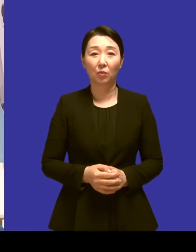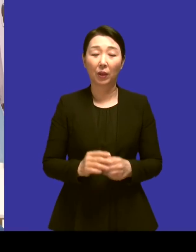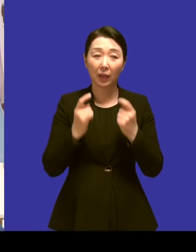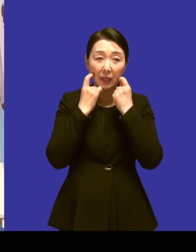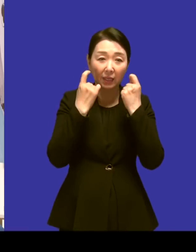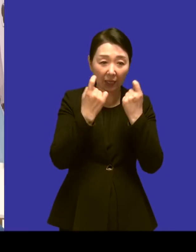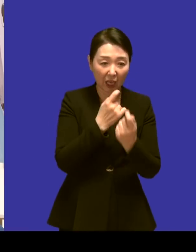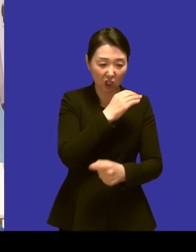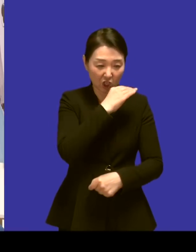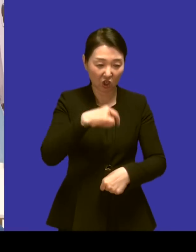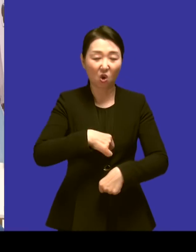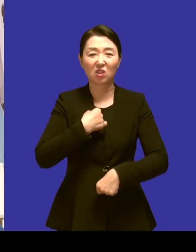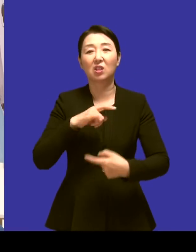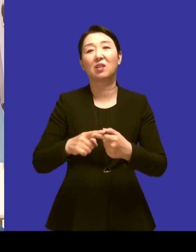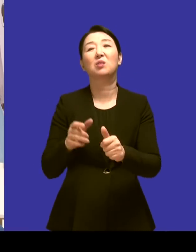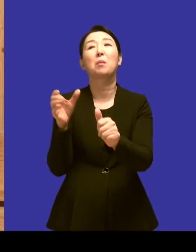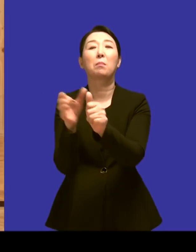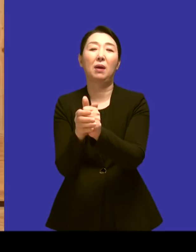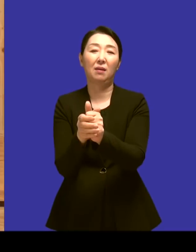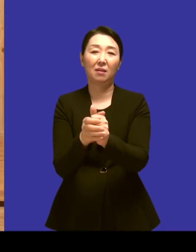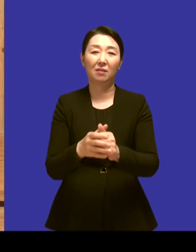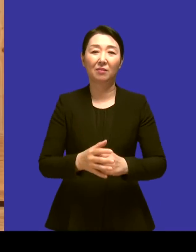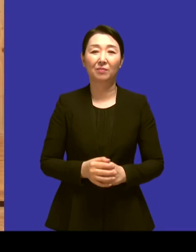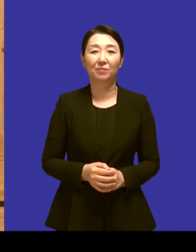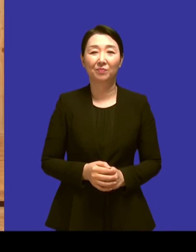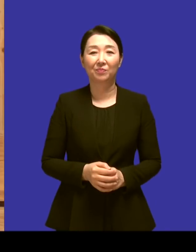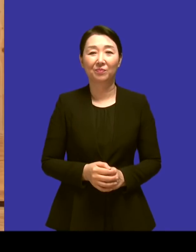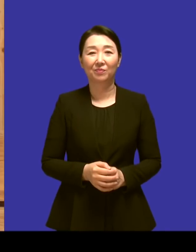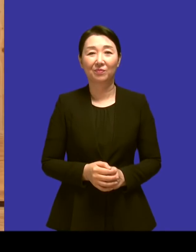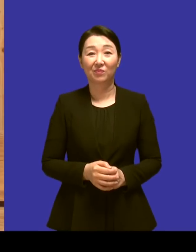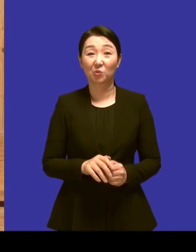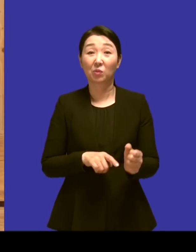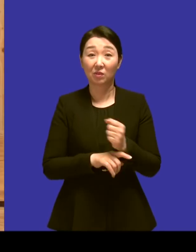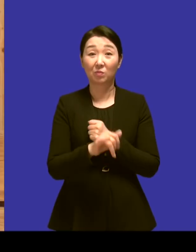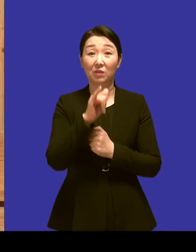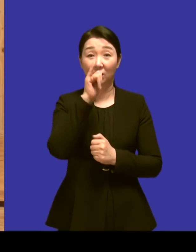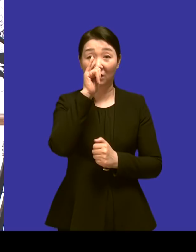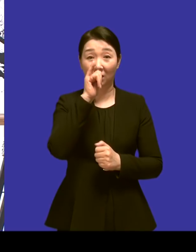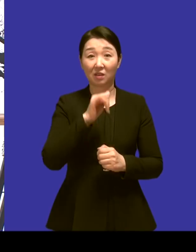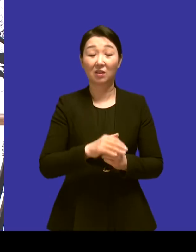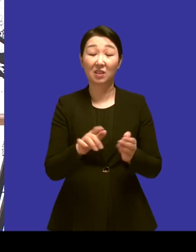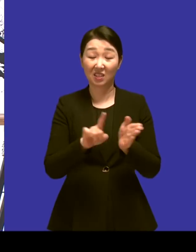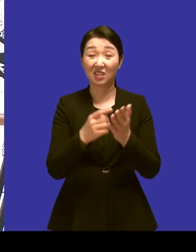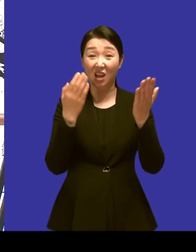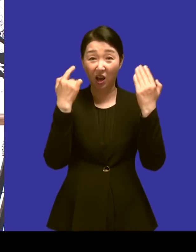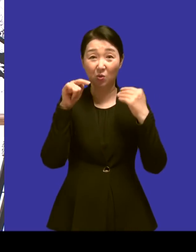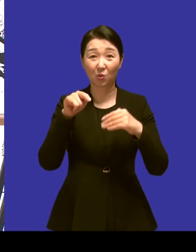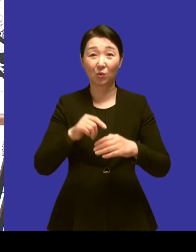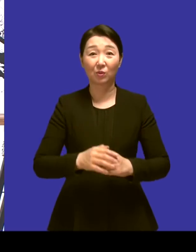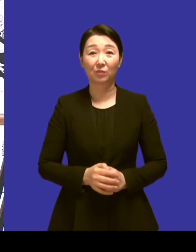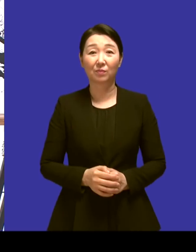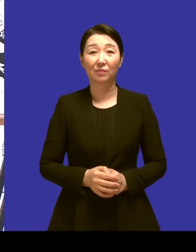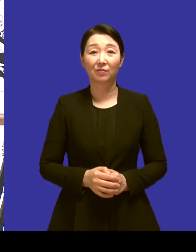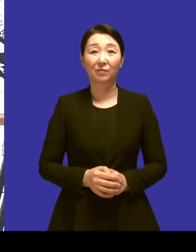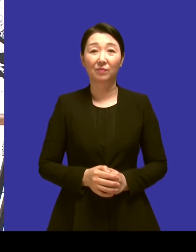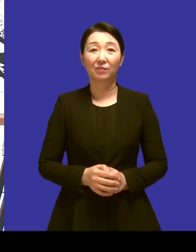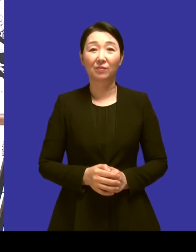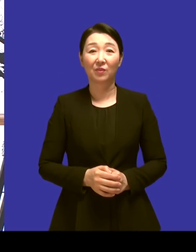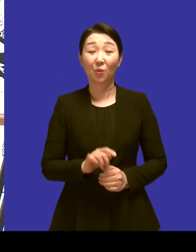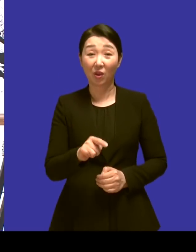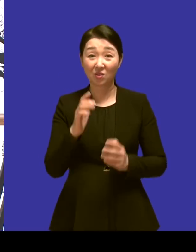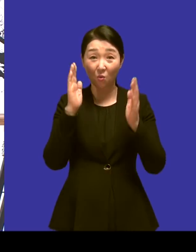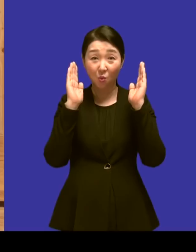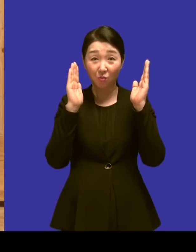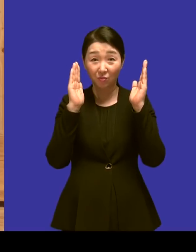개인의 그 정직에 많이 맡겨주세요. 더 의미 있네요. 신학교니까. 그러네요. 그거 자체가 어떻게 보면